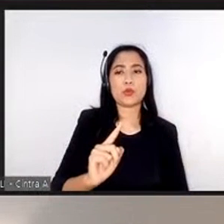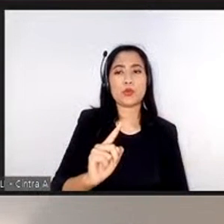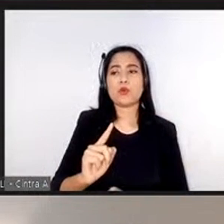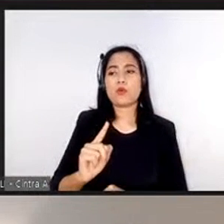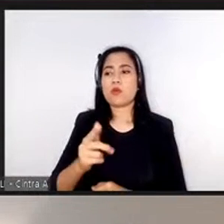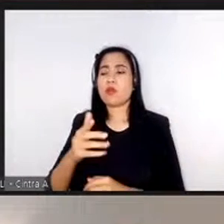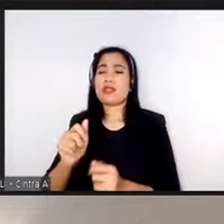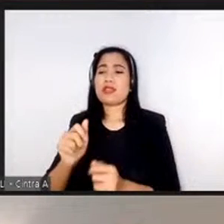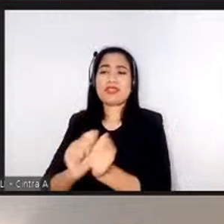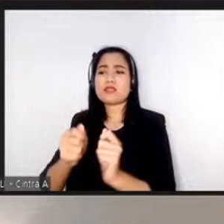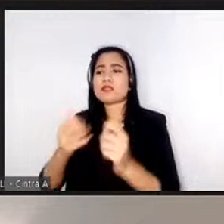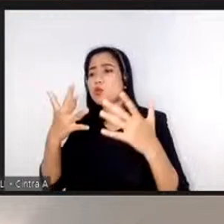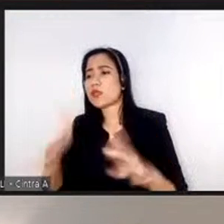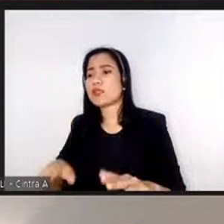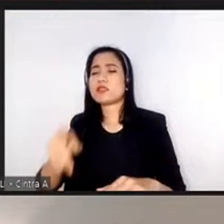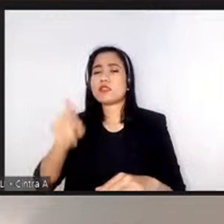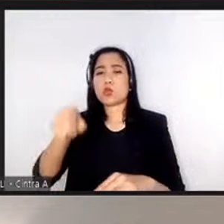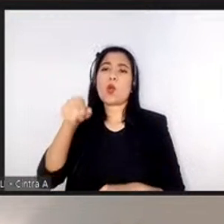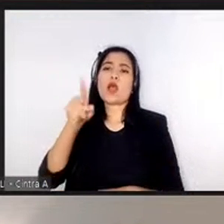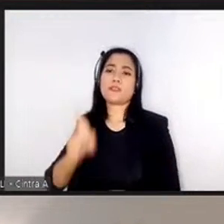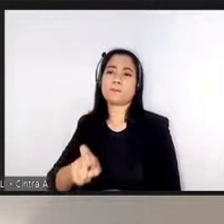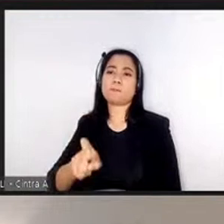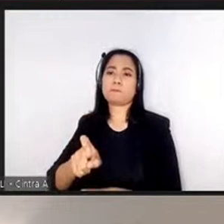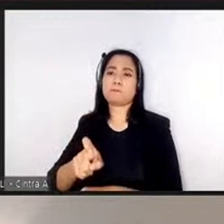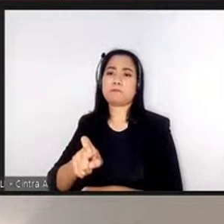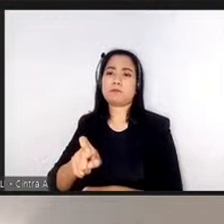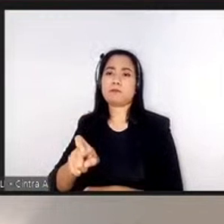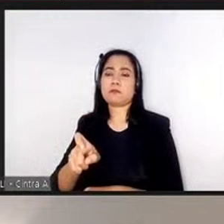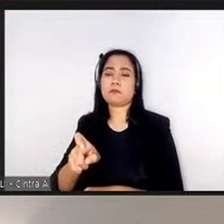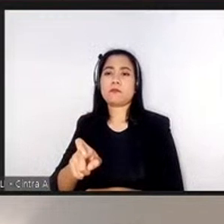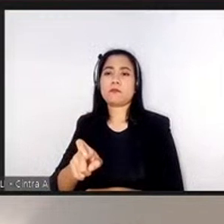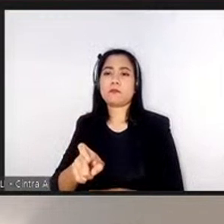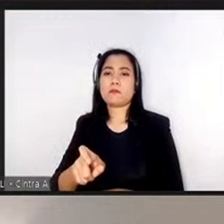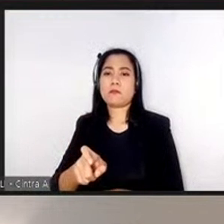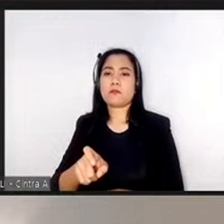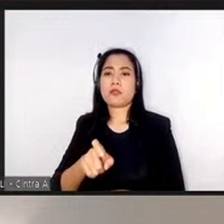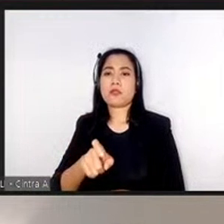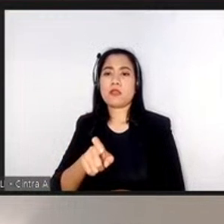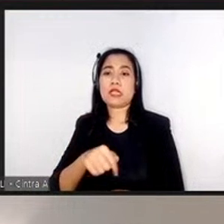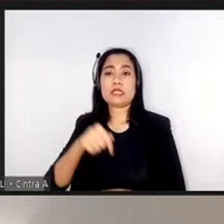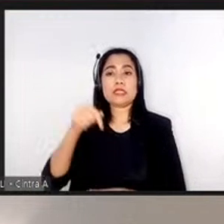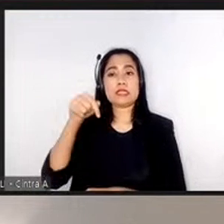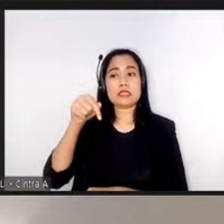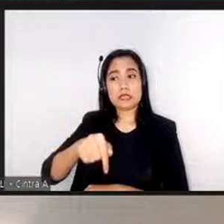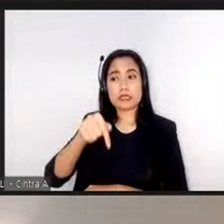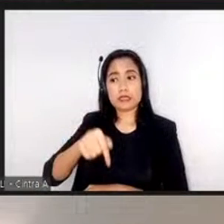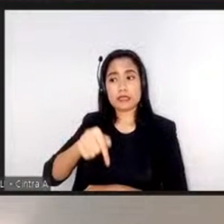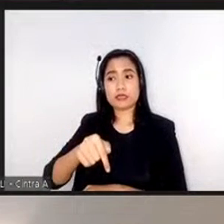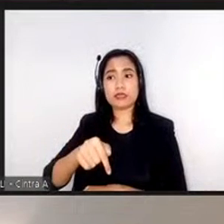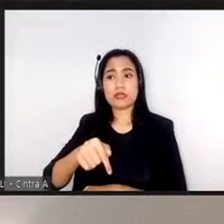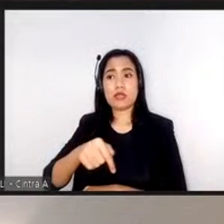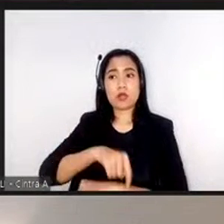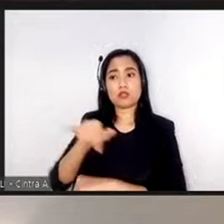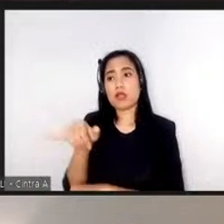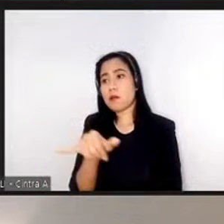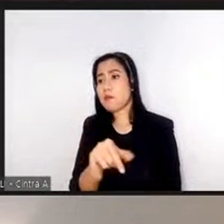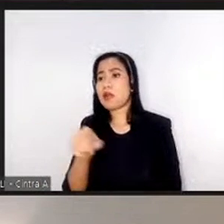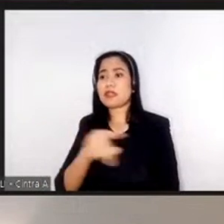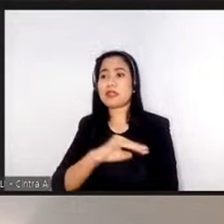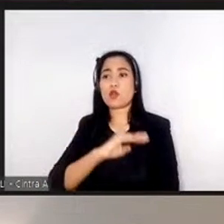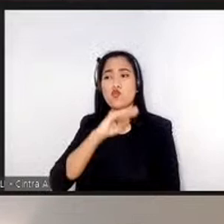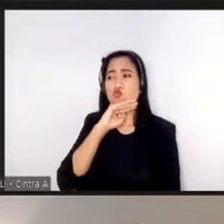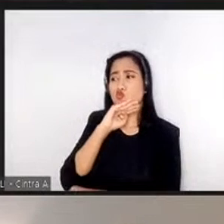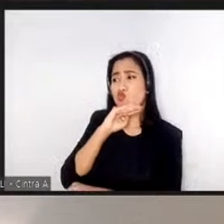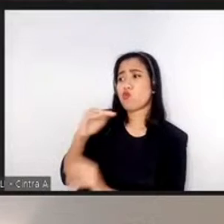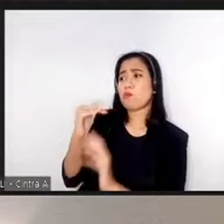misalnya padaat bersamaan kita tidak bisa kebijakan ini terjadi